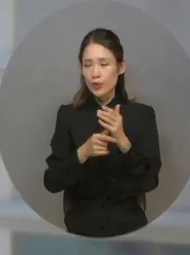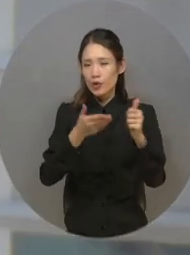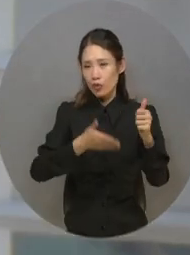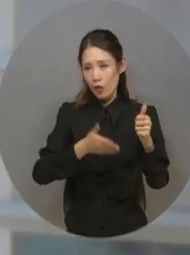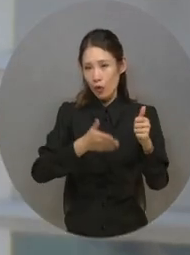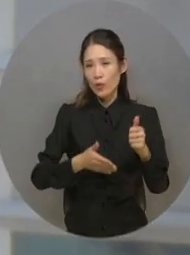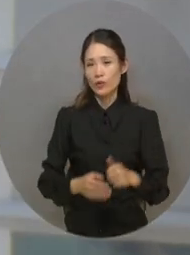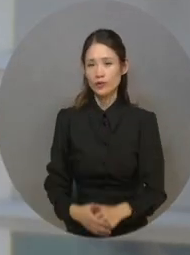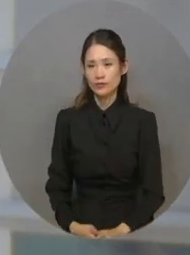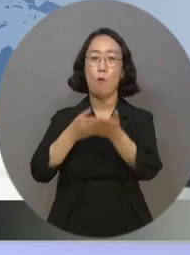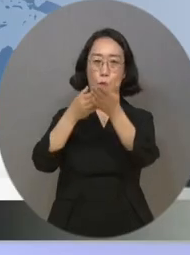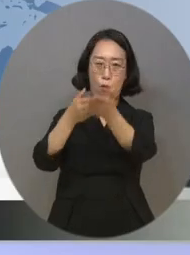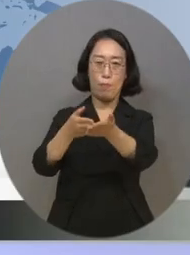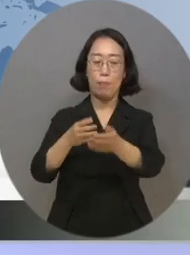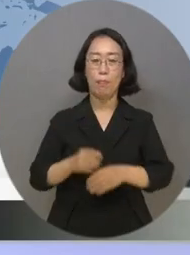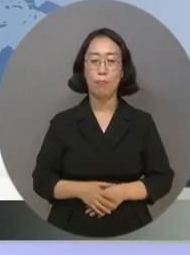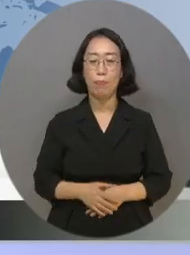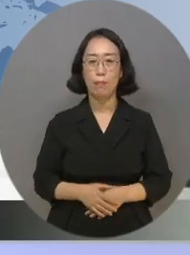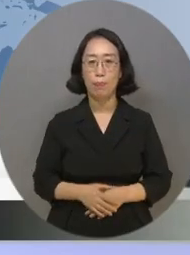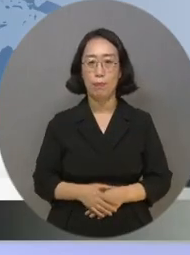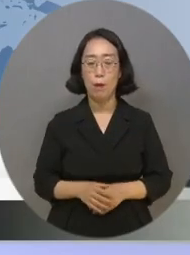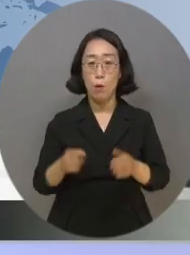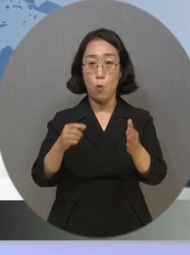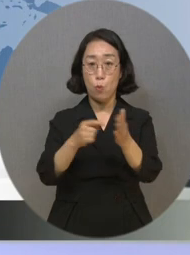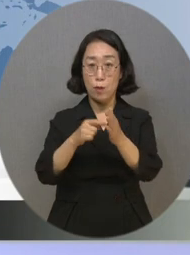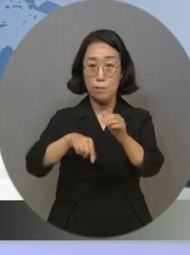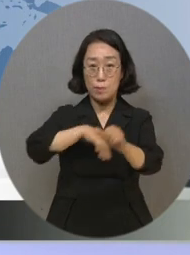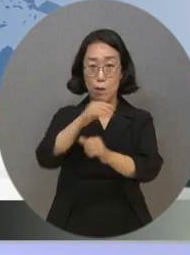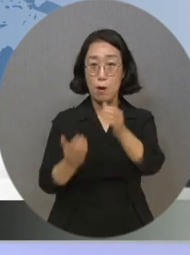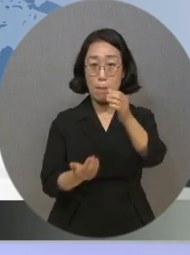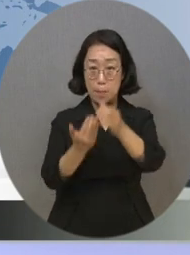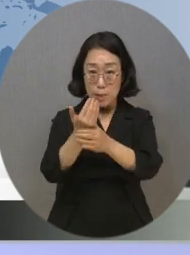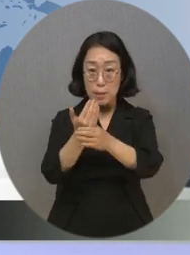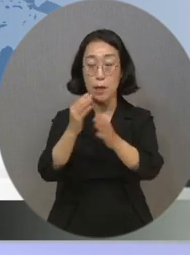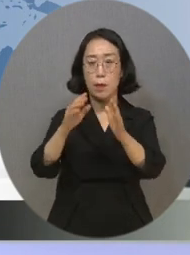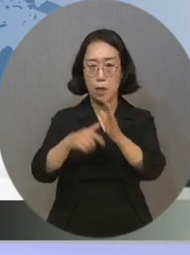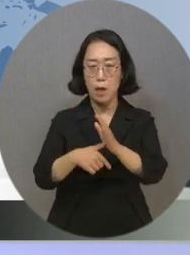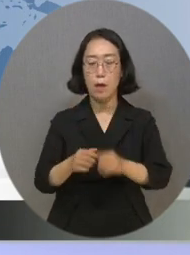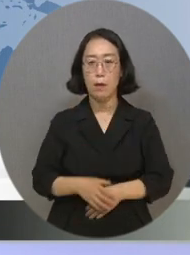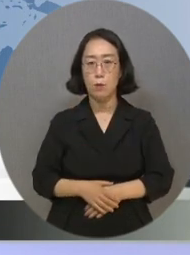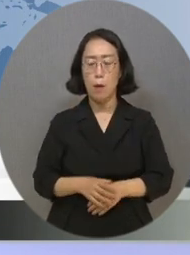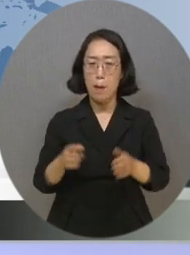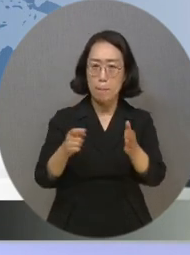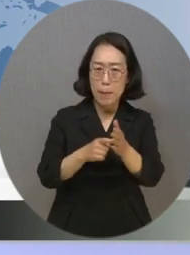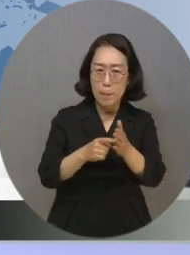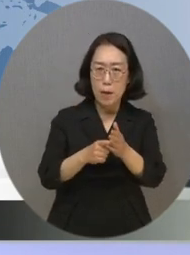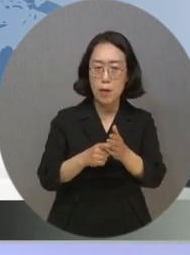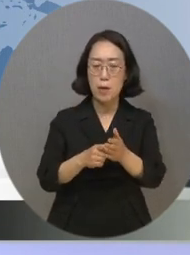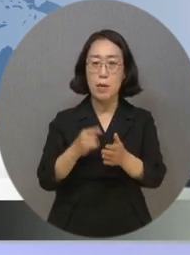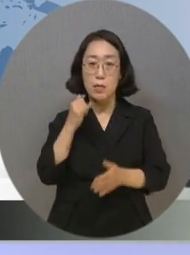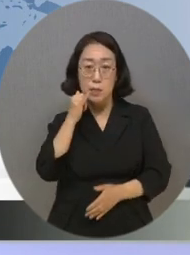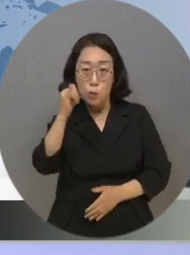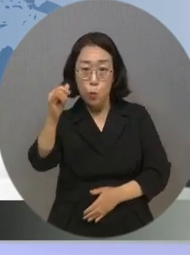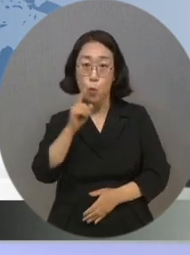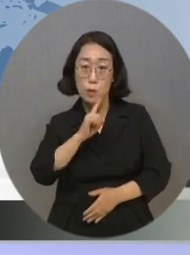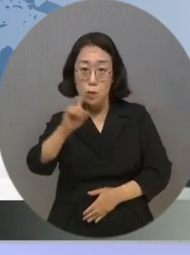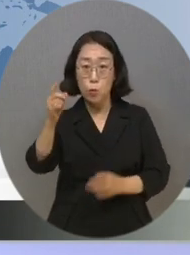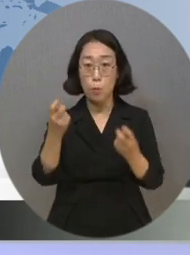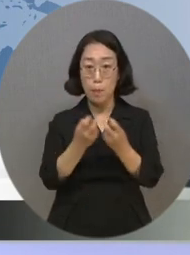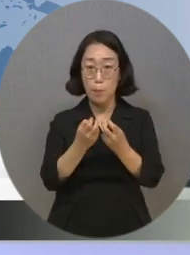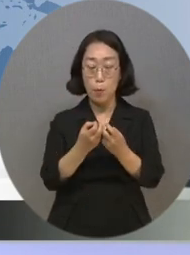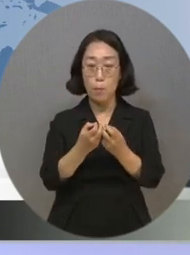권고했습니다. 위급한 사고나 사건이 발생했을 때 신속하고 편리한 신고를 도울 모바일